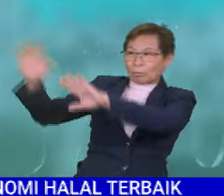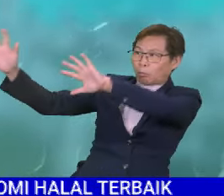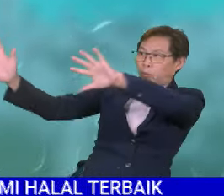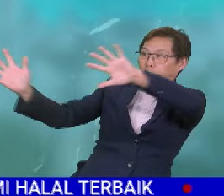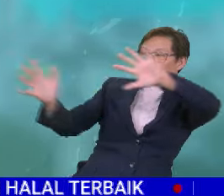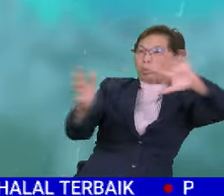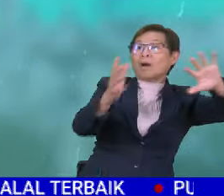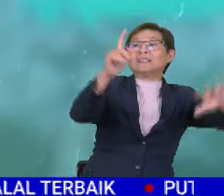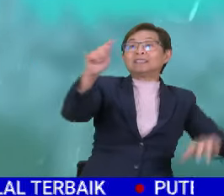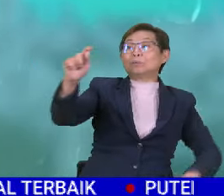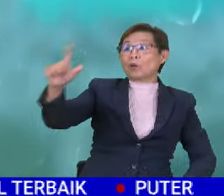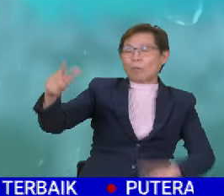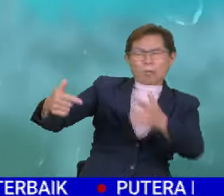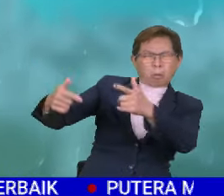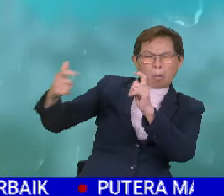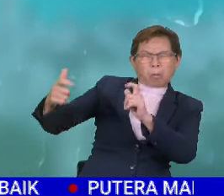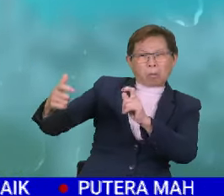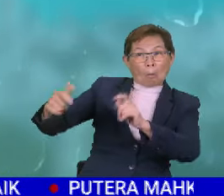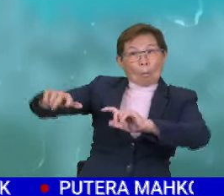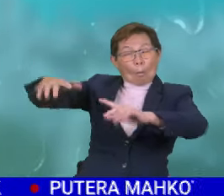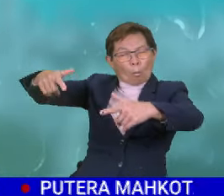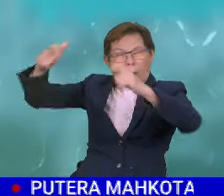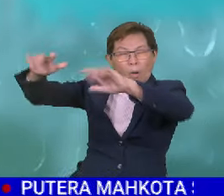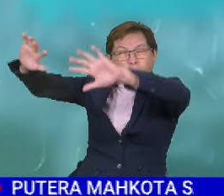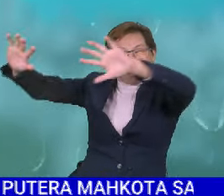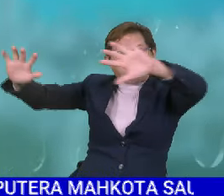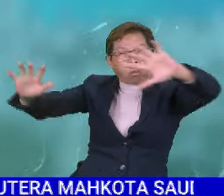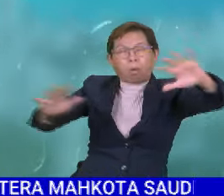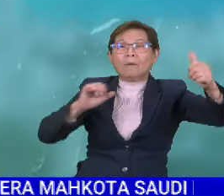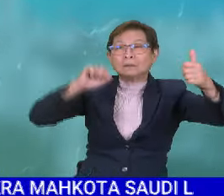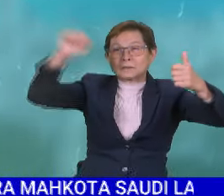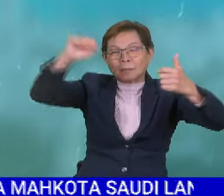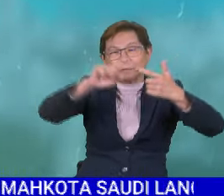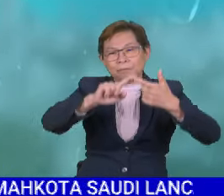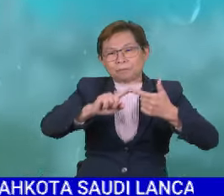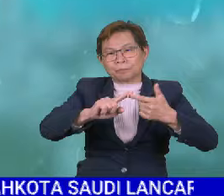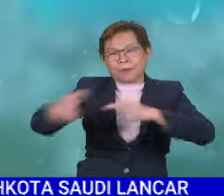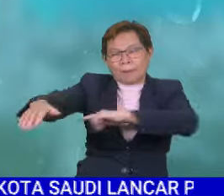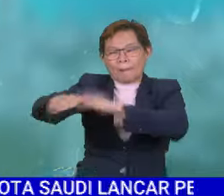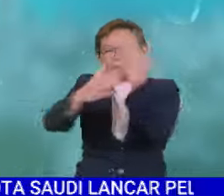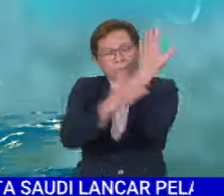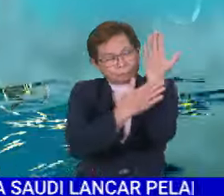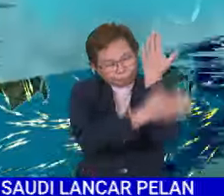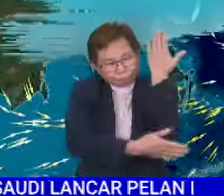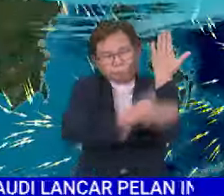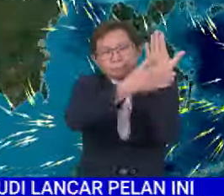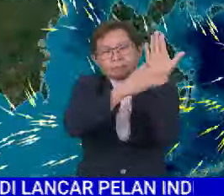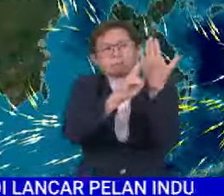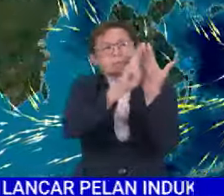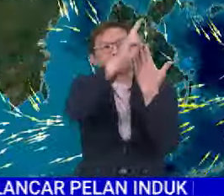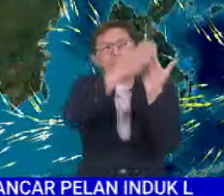angin arah timuran dengan kelajuan yang agak kencang melibatkan di negeri Sabah dan juga di pantai timur serta utara